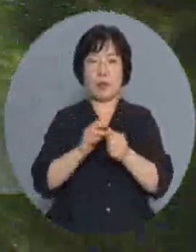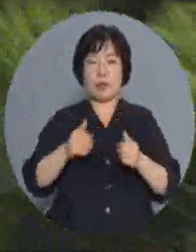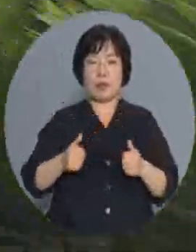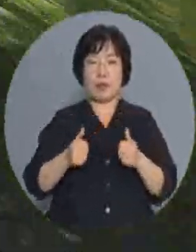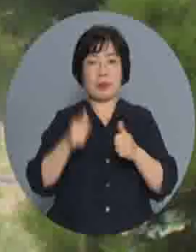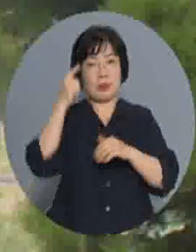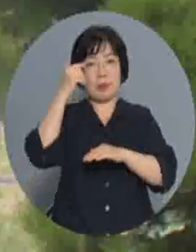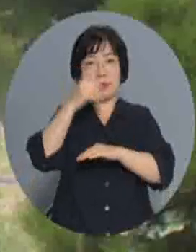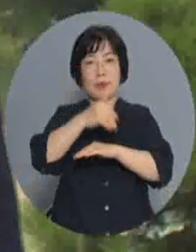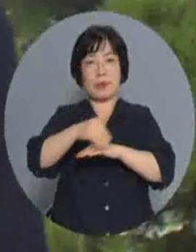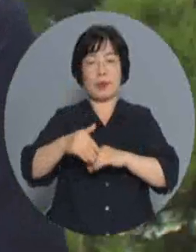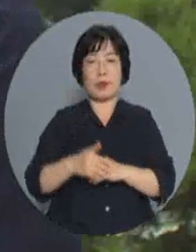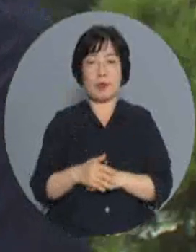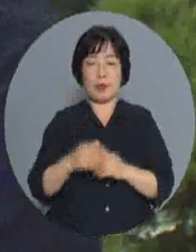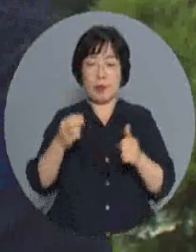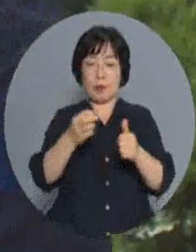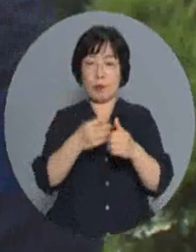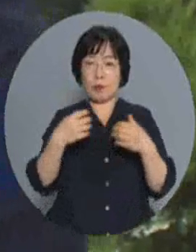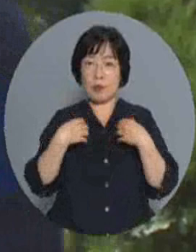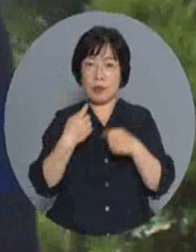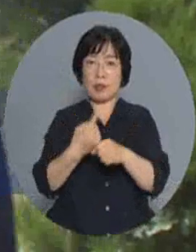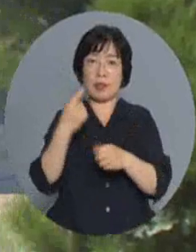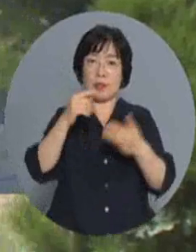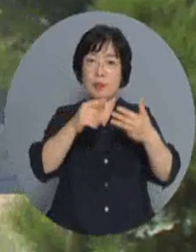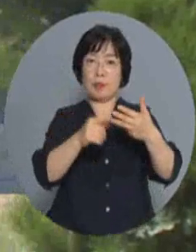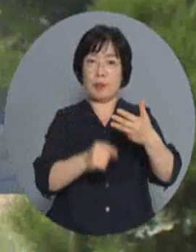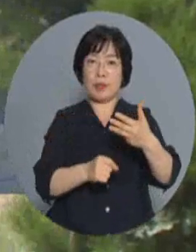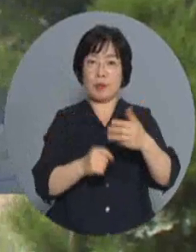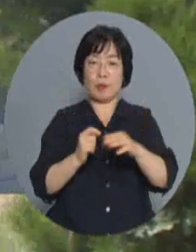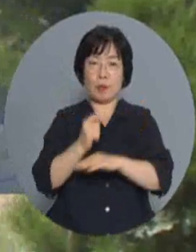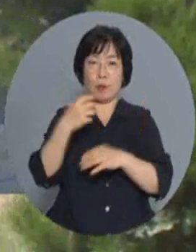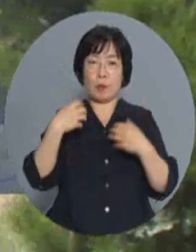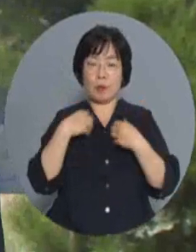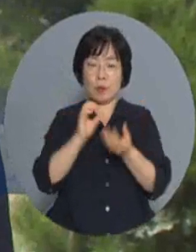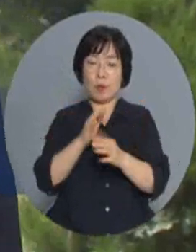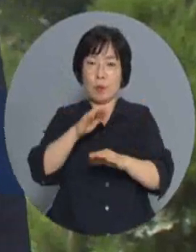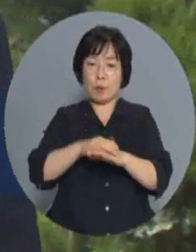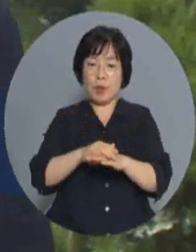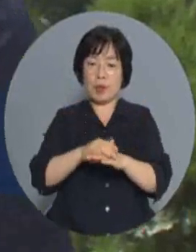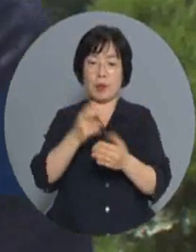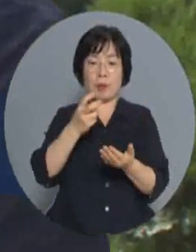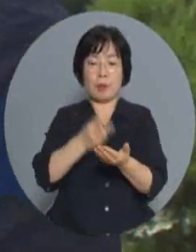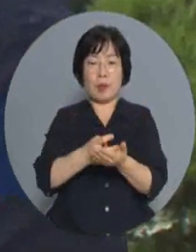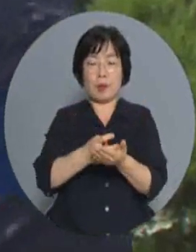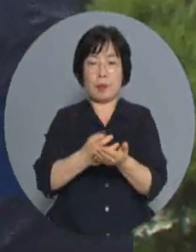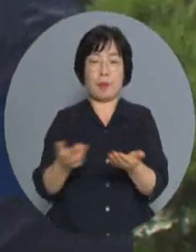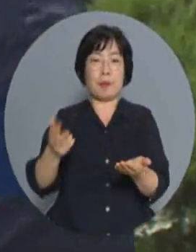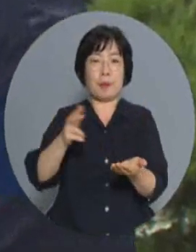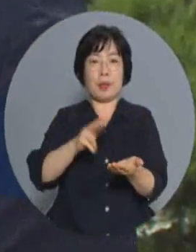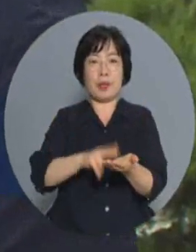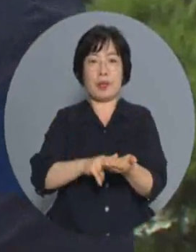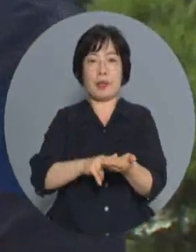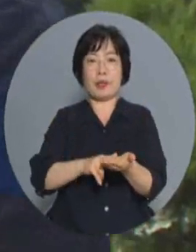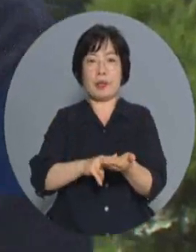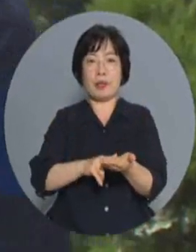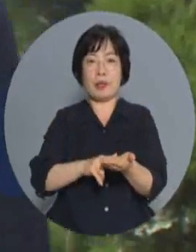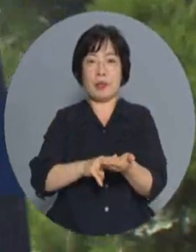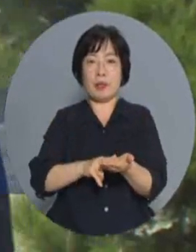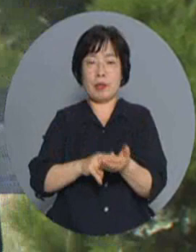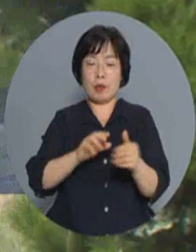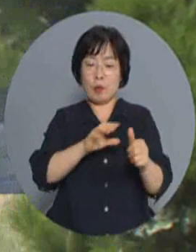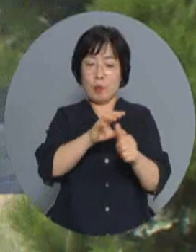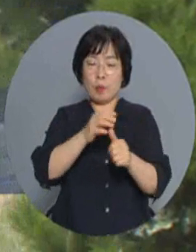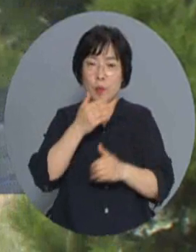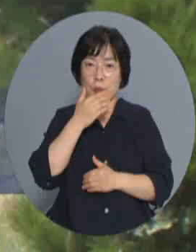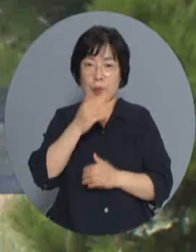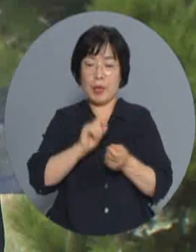입장입니다 우리 군에서는 작년 8월에 고원군 정원 문학 관련 조례를 재정을 하였습니다 보존 가치가